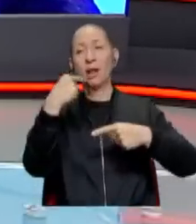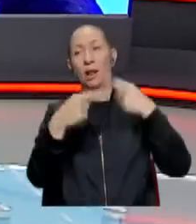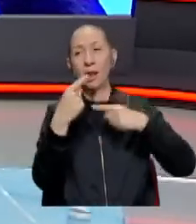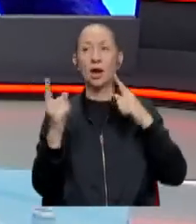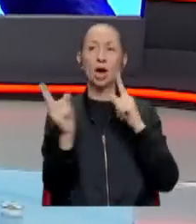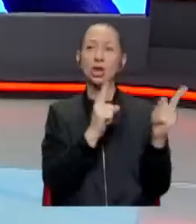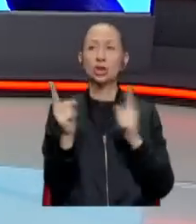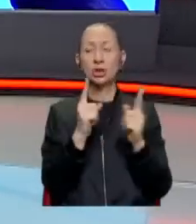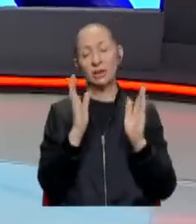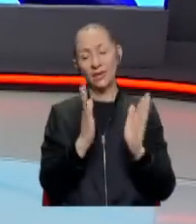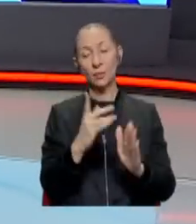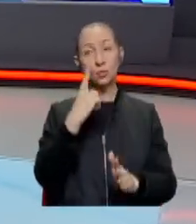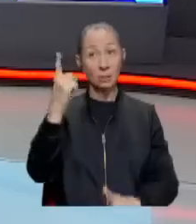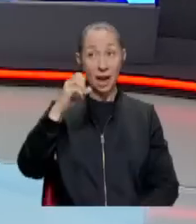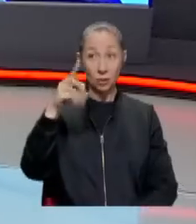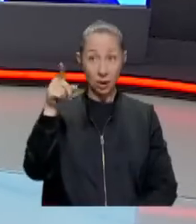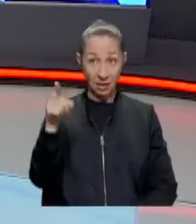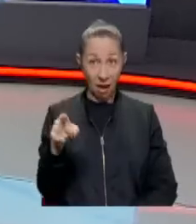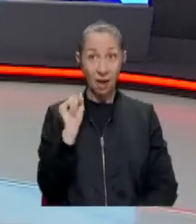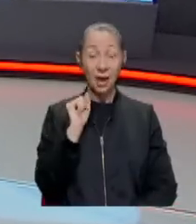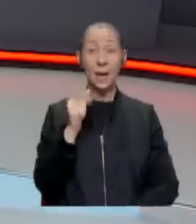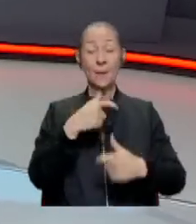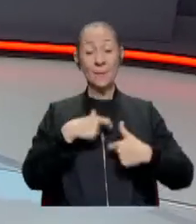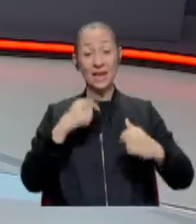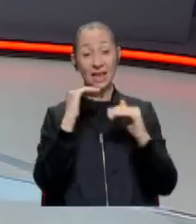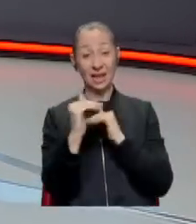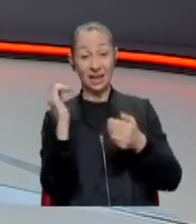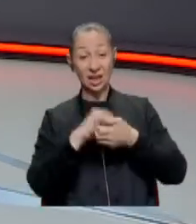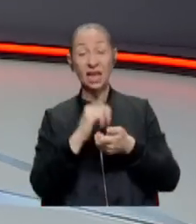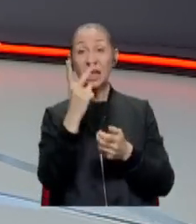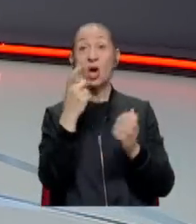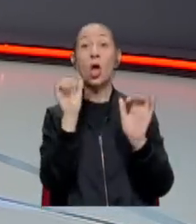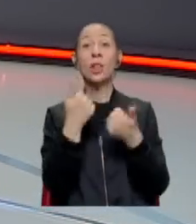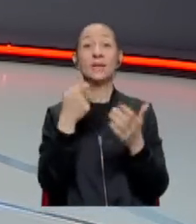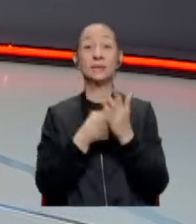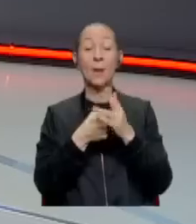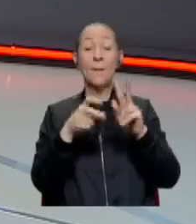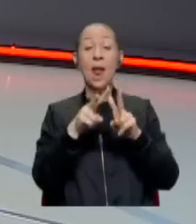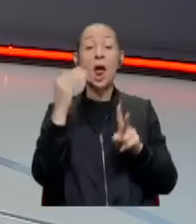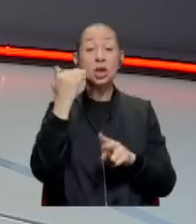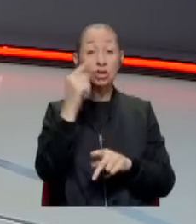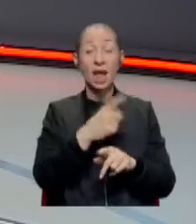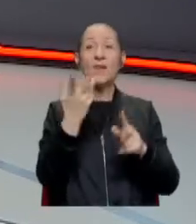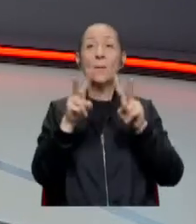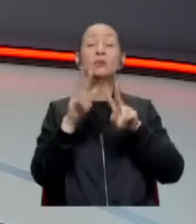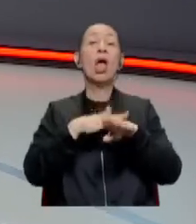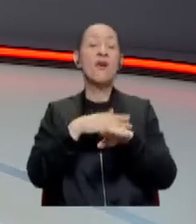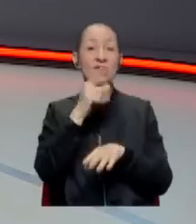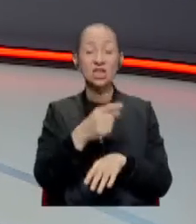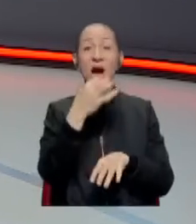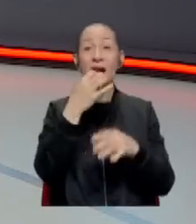karşılıklı devam ediyor Cumhurbaşkanı Erdoğan'la millet ittifakının iki önemli ismi Meral Akşener ve Mansur Yavaş